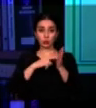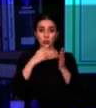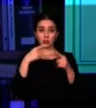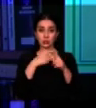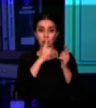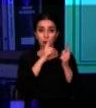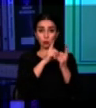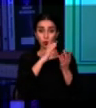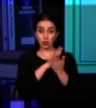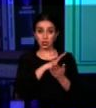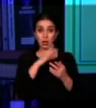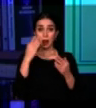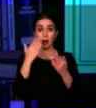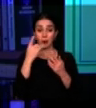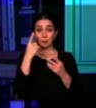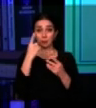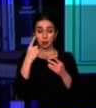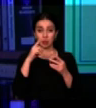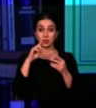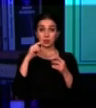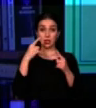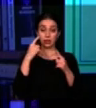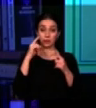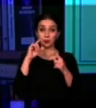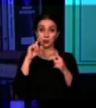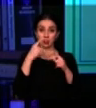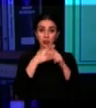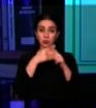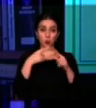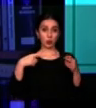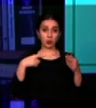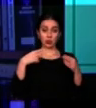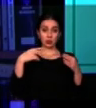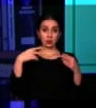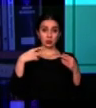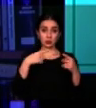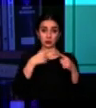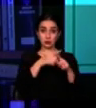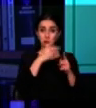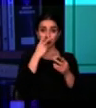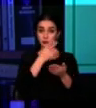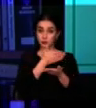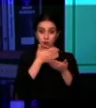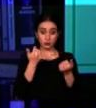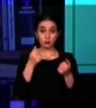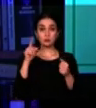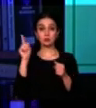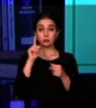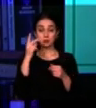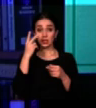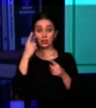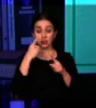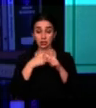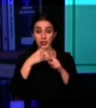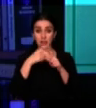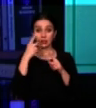ва дискриминант манфий бўлганда x оқини кесиб ўтмади. Эслаб олдинги? Демак, 2x квадрат